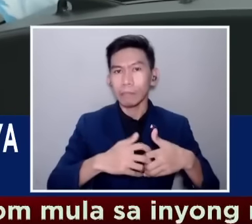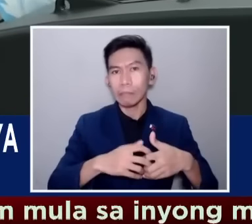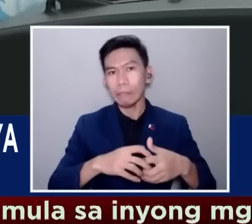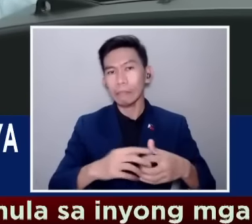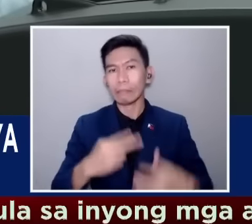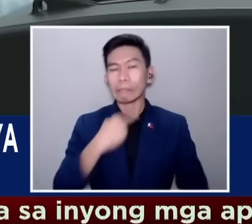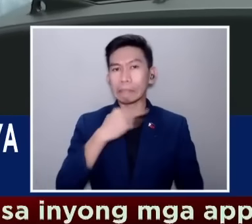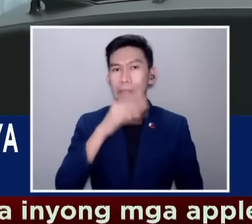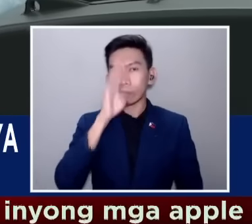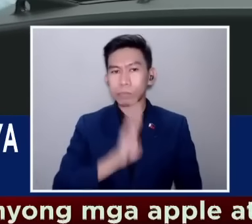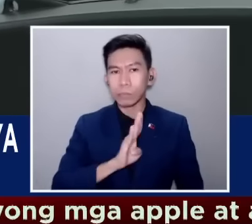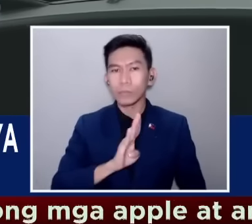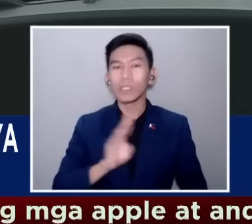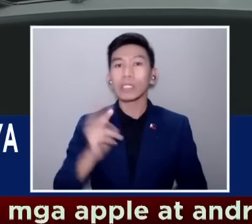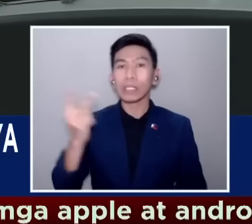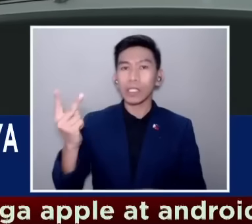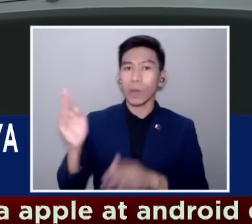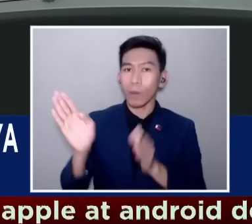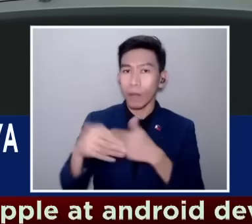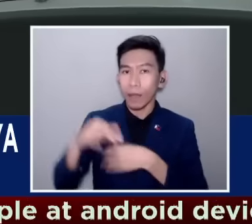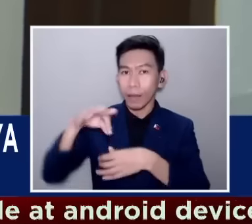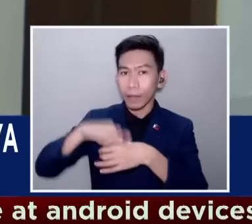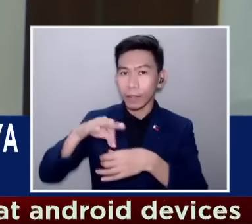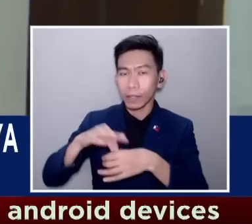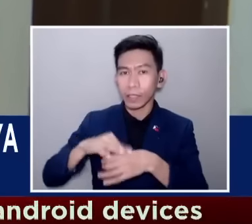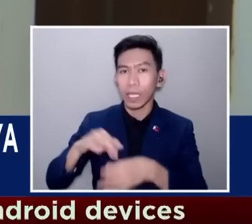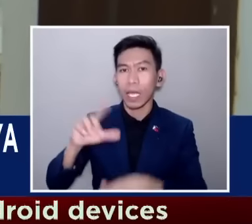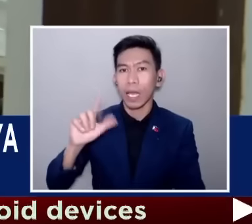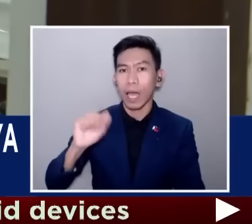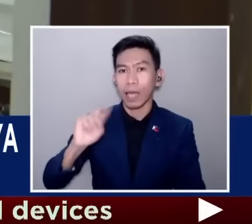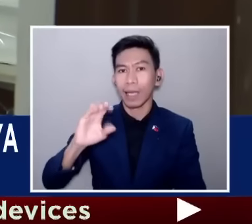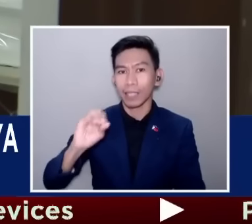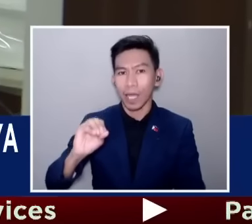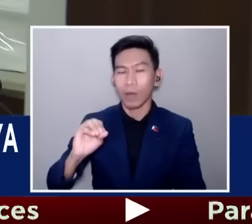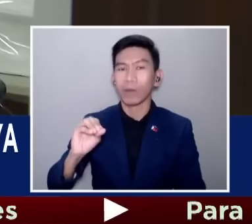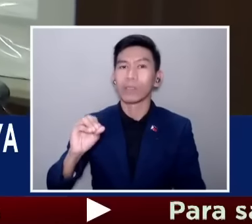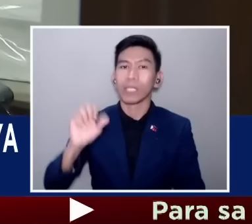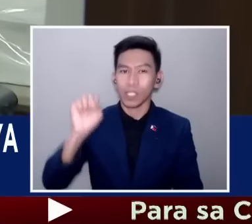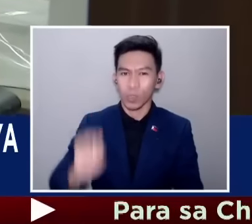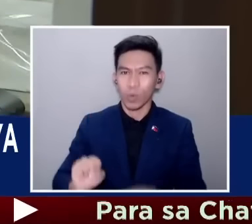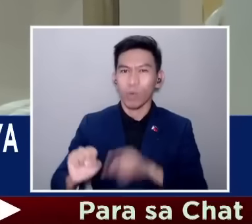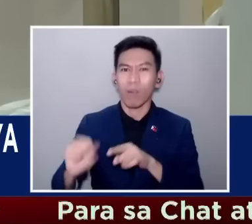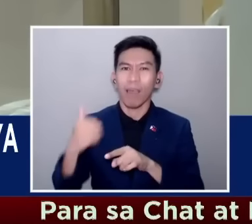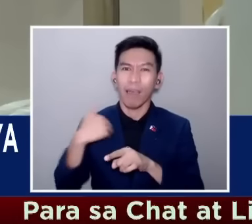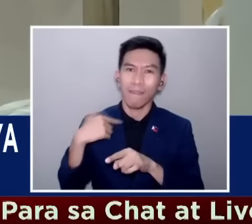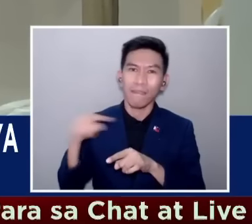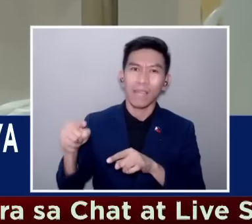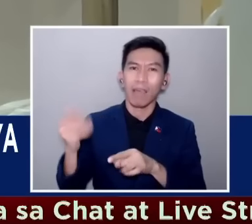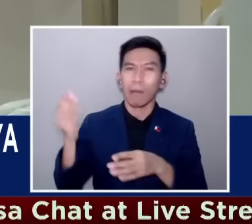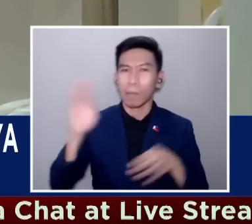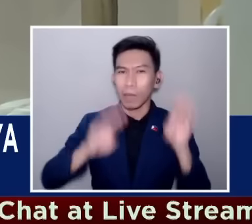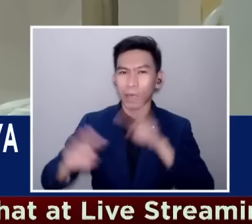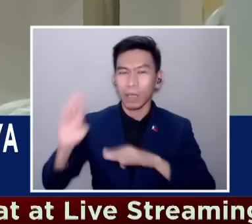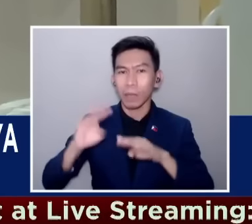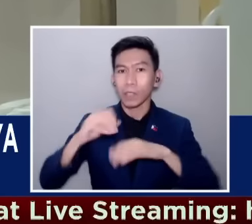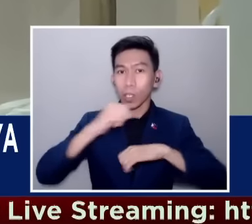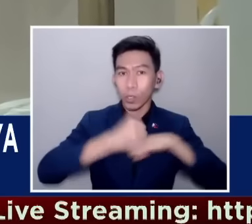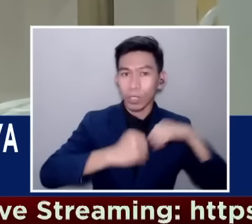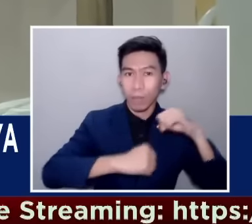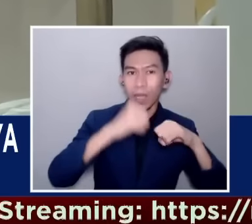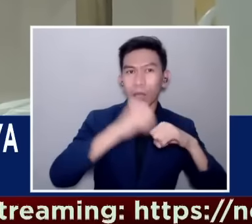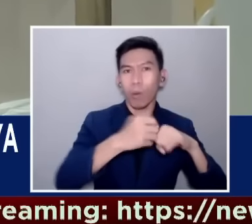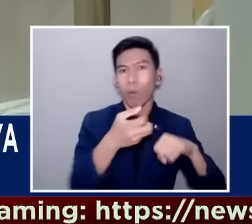COMELEC na may dalawang presinto sa Maging, Lanao del Sur na nagkapalit pa ng balota. Naantala ang botohan sa Cotabato City kasi nga nakapila pa para